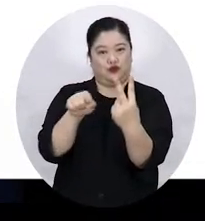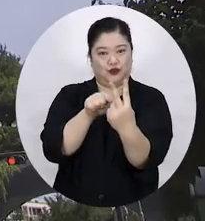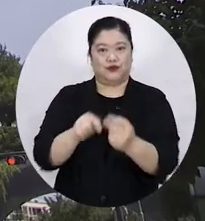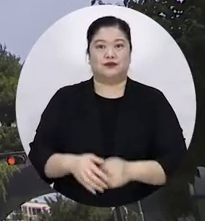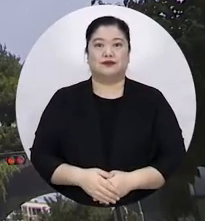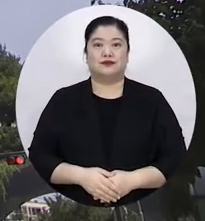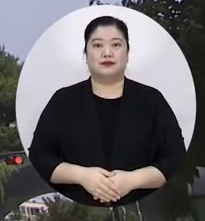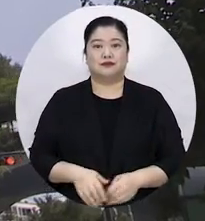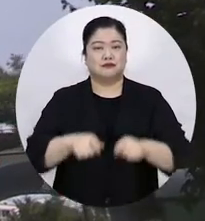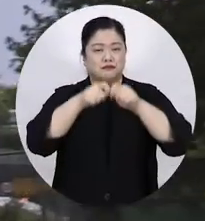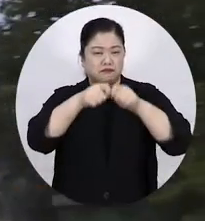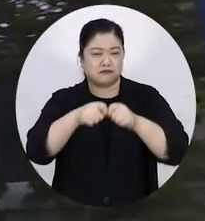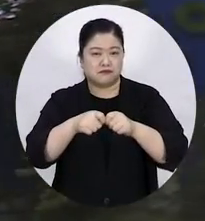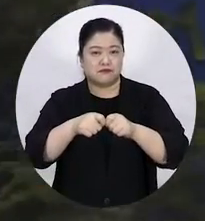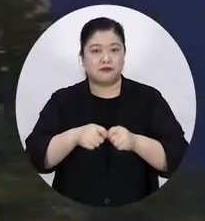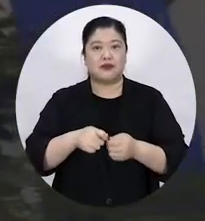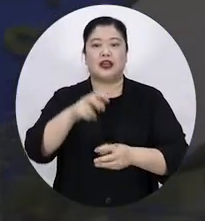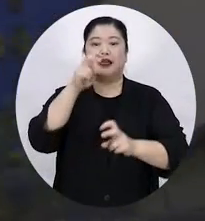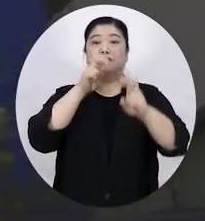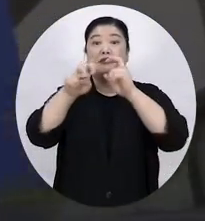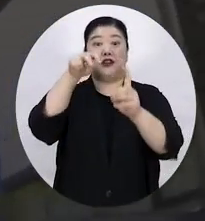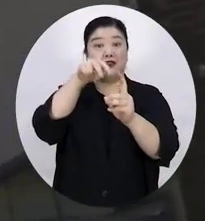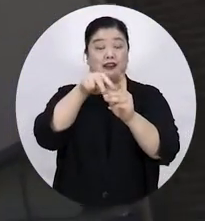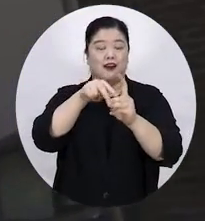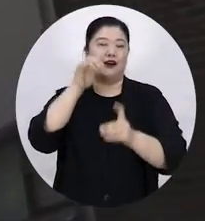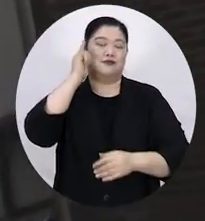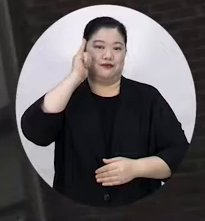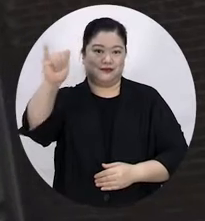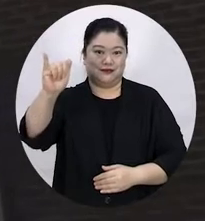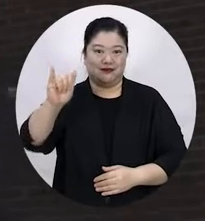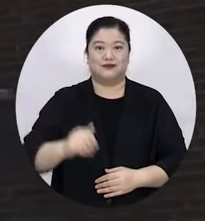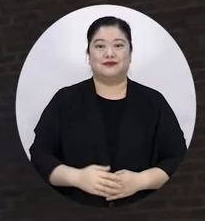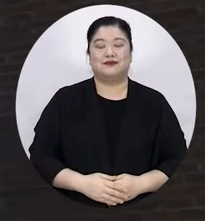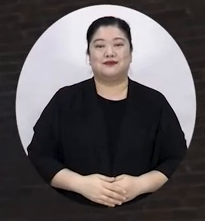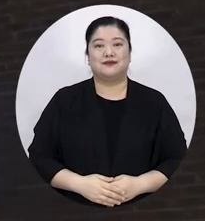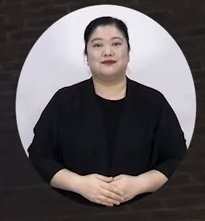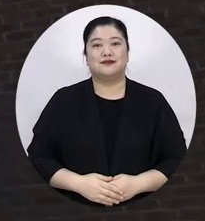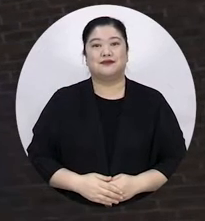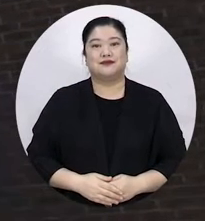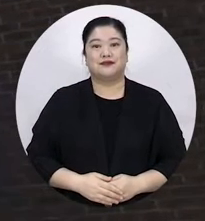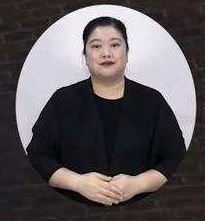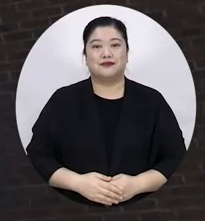됩니다. 기타 자세한 사항은 강서구 영상미디어센터로 문의하면 됩니다.